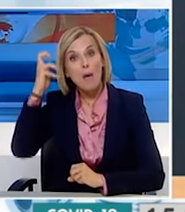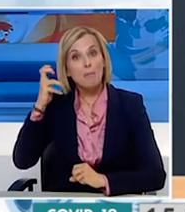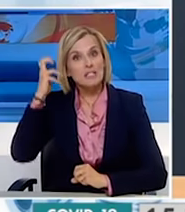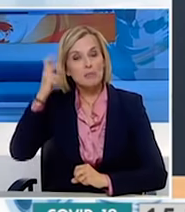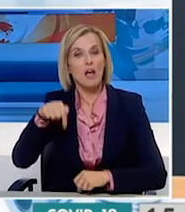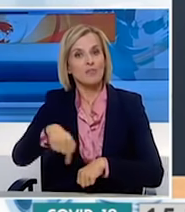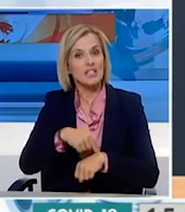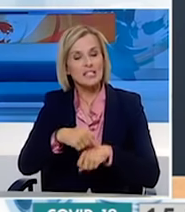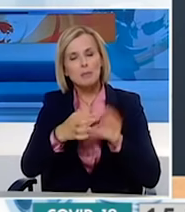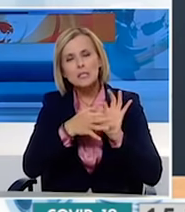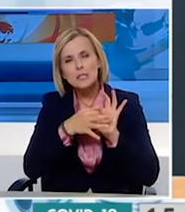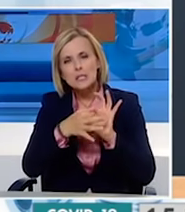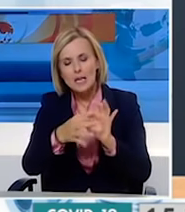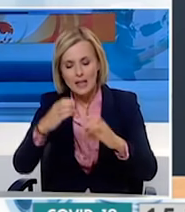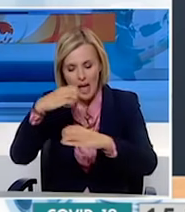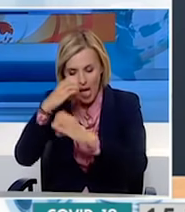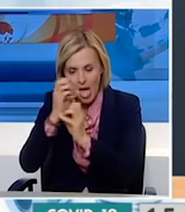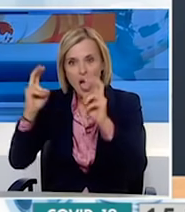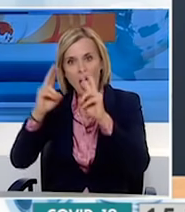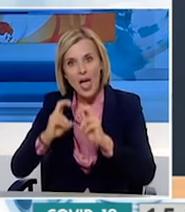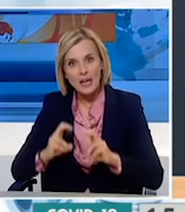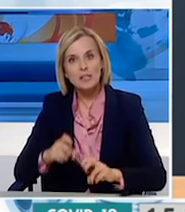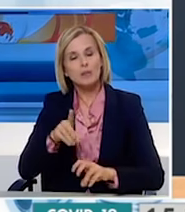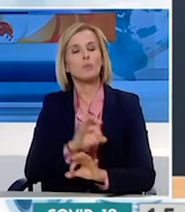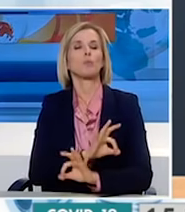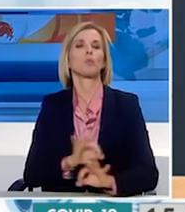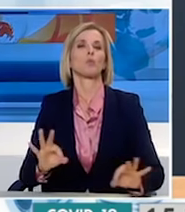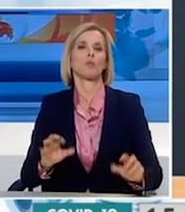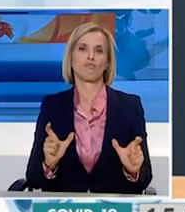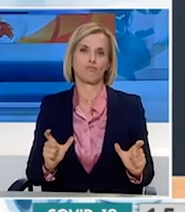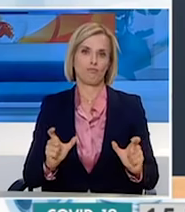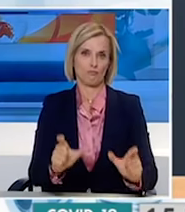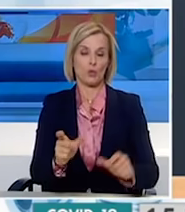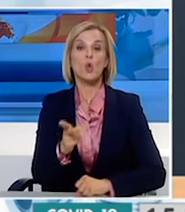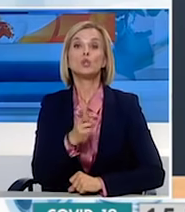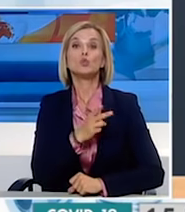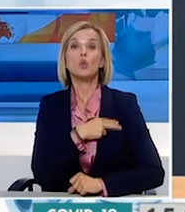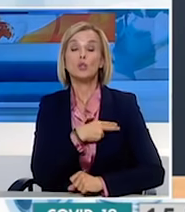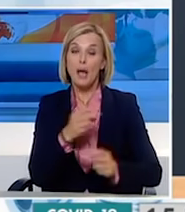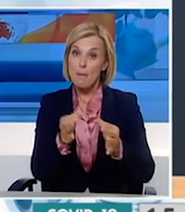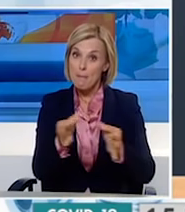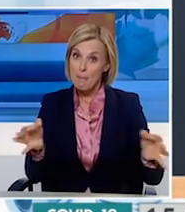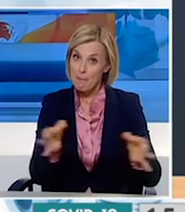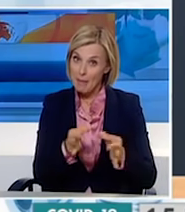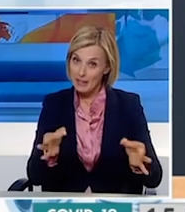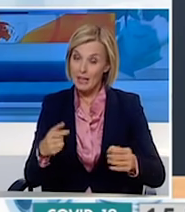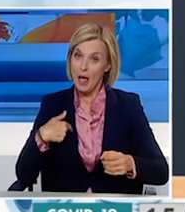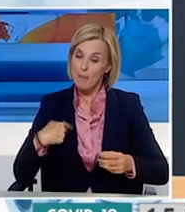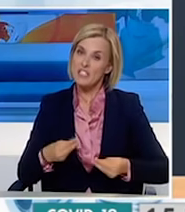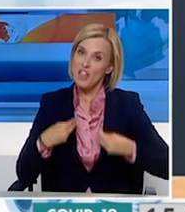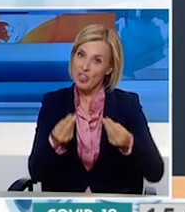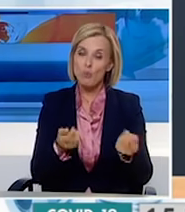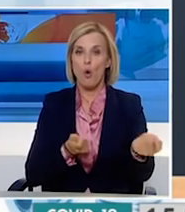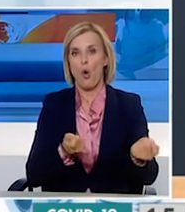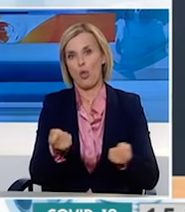εκτεταμένος εργαστηριακός έλεγχος, που θα εξασφαλίσει την επιτυχή απόκριση με τη λήψη των κατάλληλων μέτρων από την Επιτροπή Ελέγχου Λοιμόξεων του